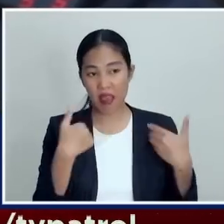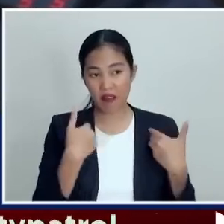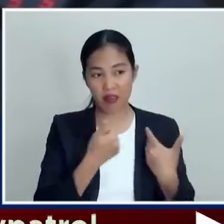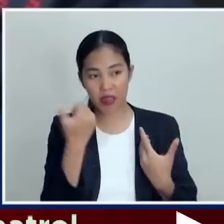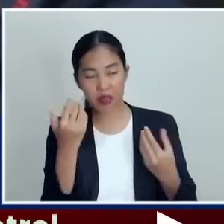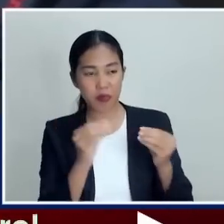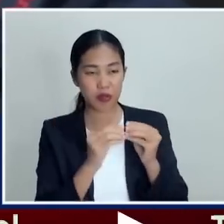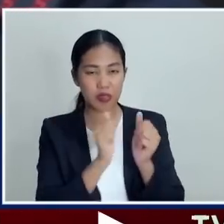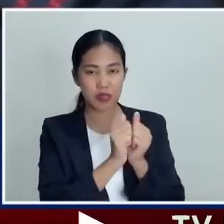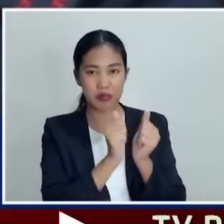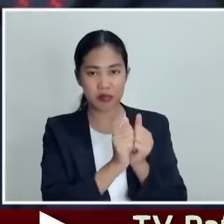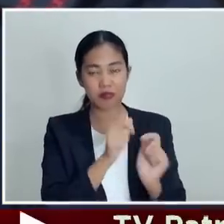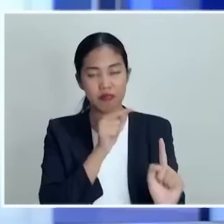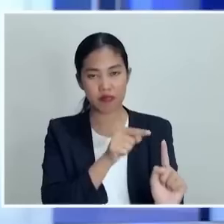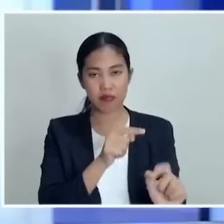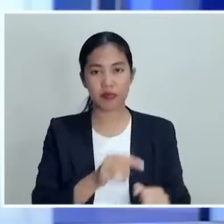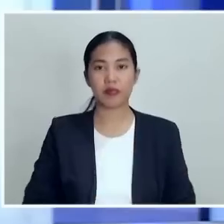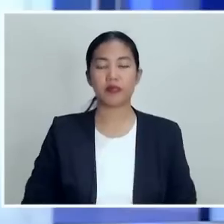pulis.